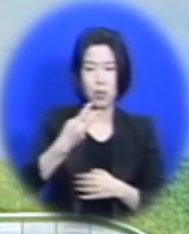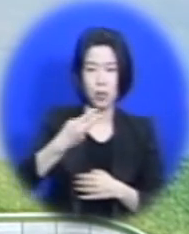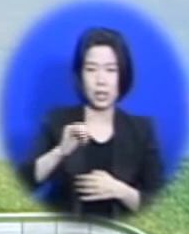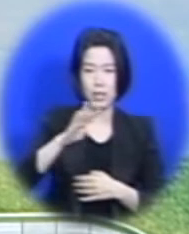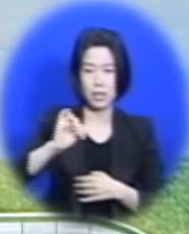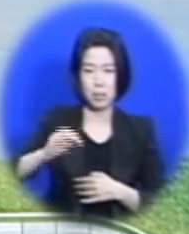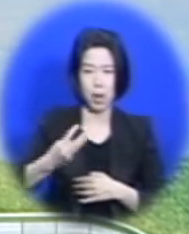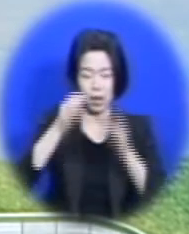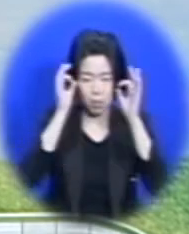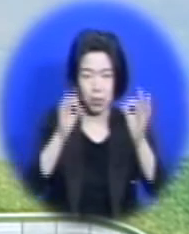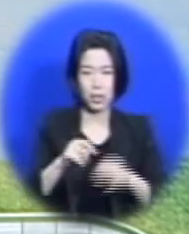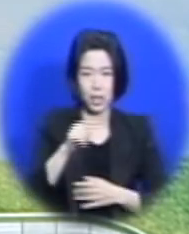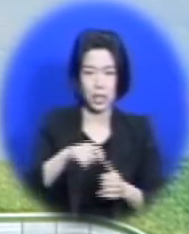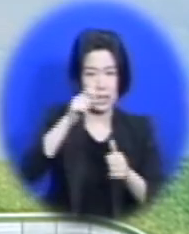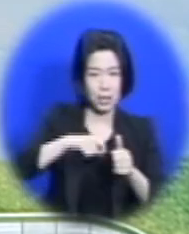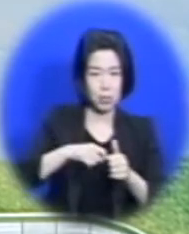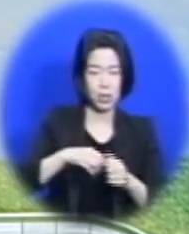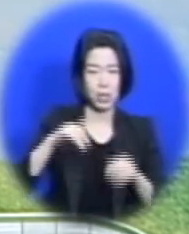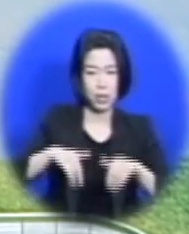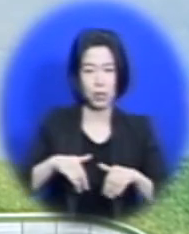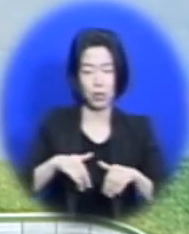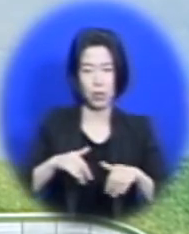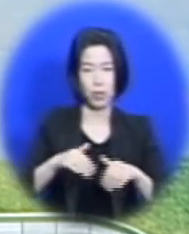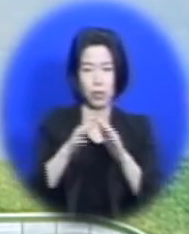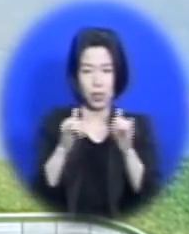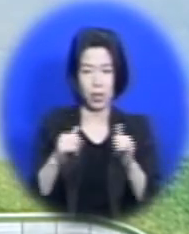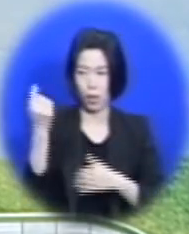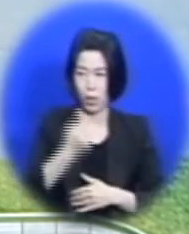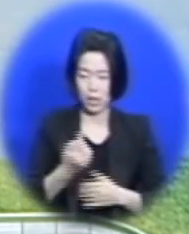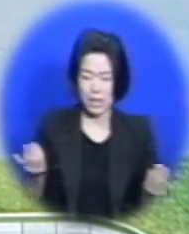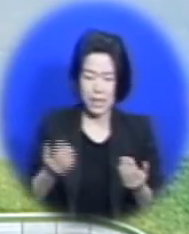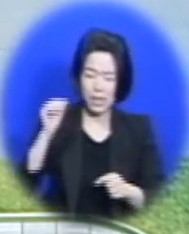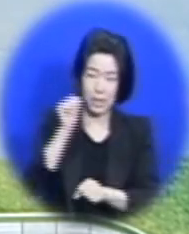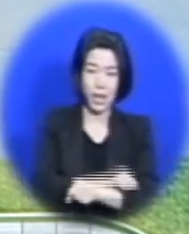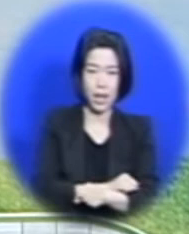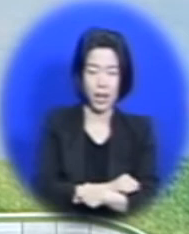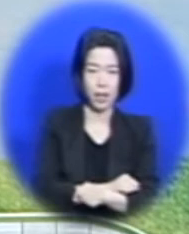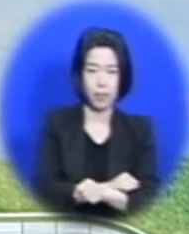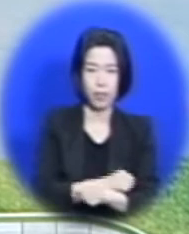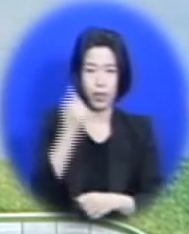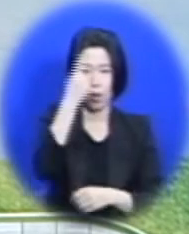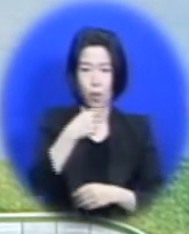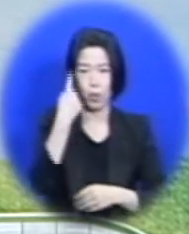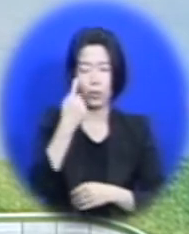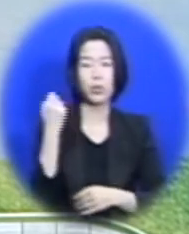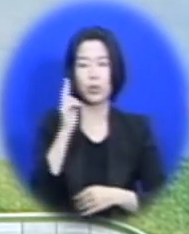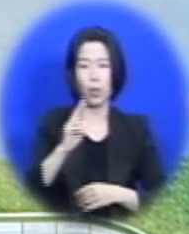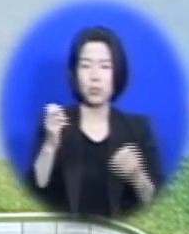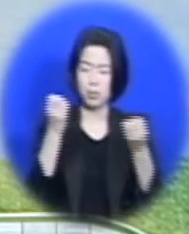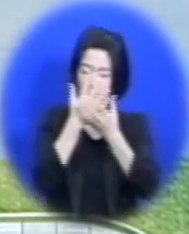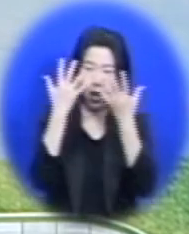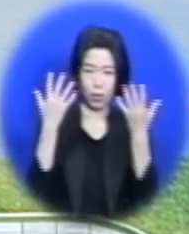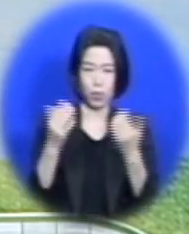보니까 이 히브리 노예가 소년 노예가 왔는데 그렇게 일을 잘하는 거예요. 얼굴도 너무너무 밝은